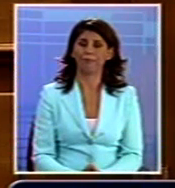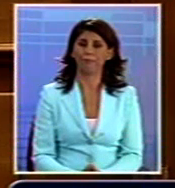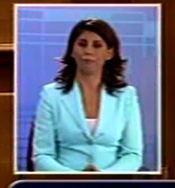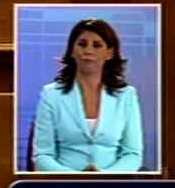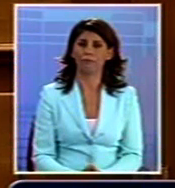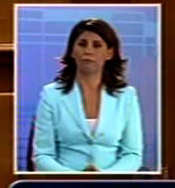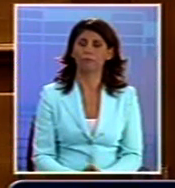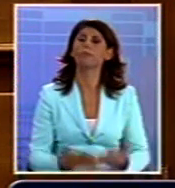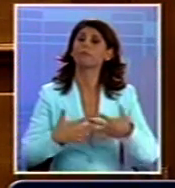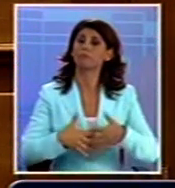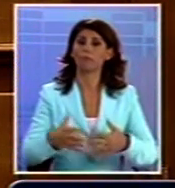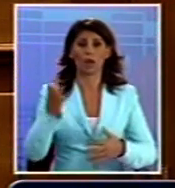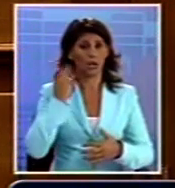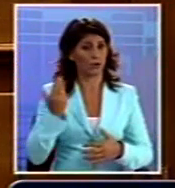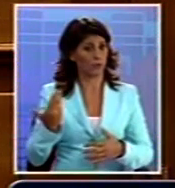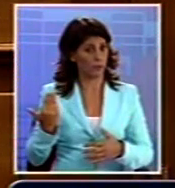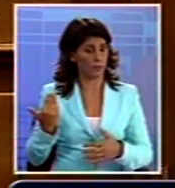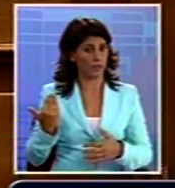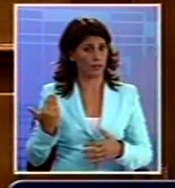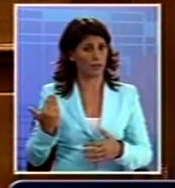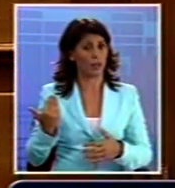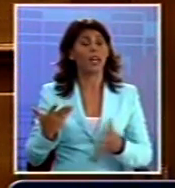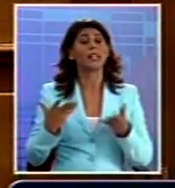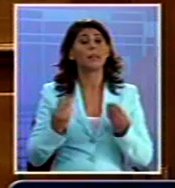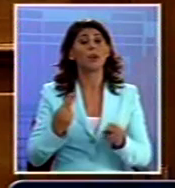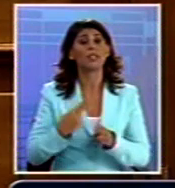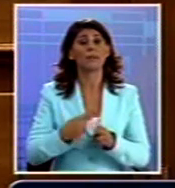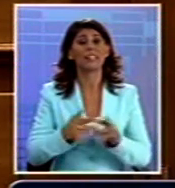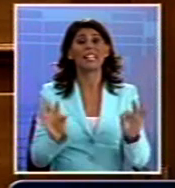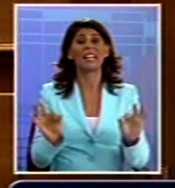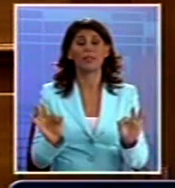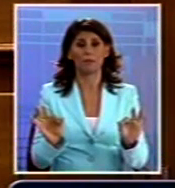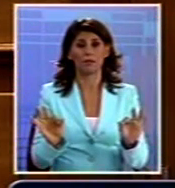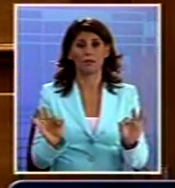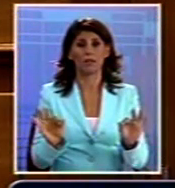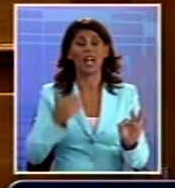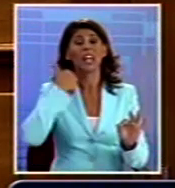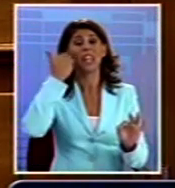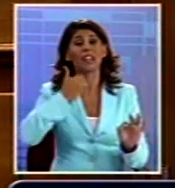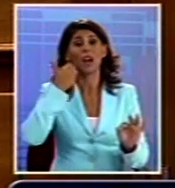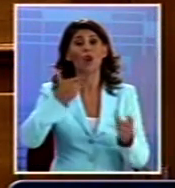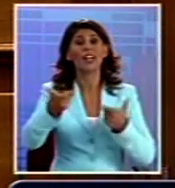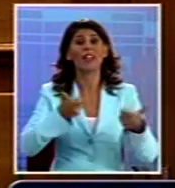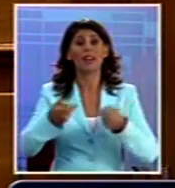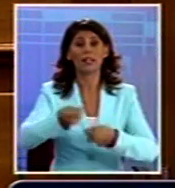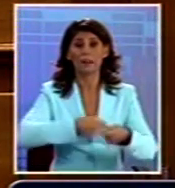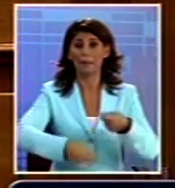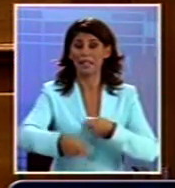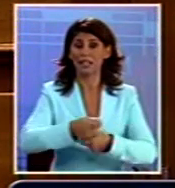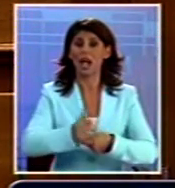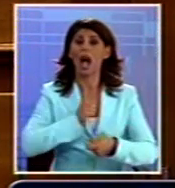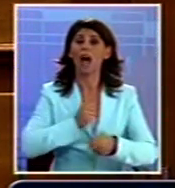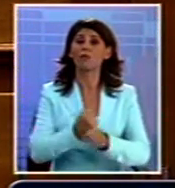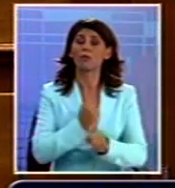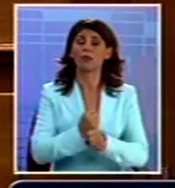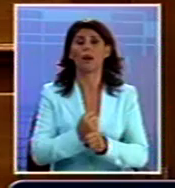επεξεργαζόμαστε, όπως ακούσατε νωρίτερα, την πολύ σημαντική ρύθμιση για τα κόκκινα δάνεια σε επιχειρήσεις,